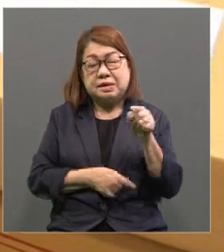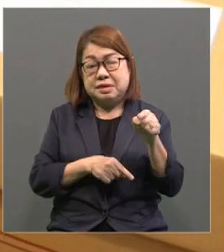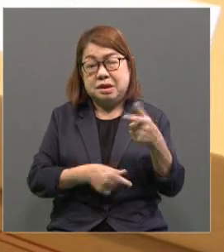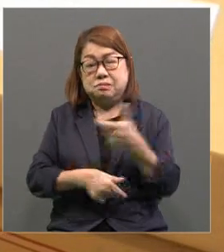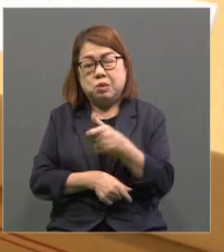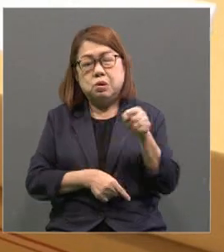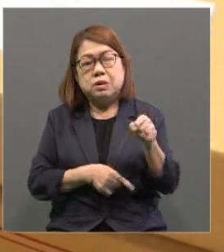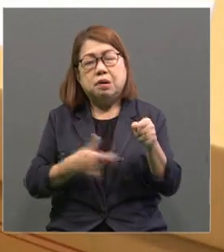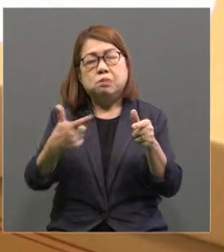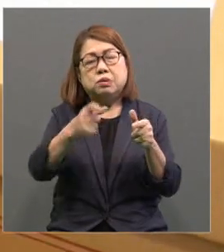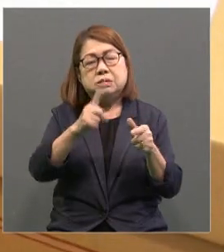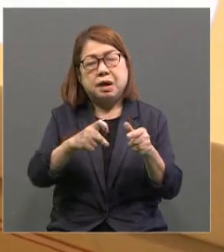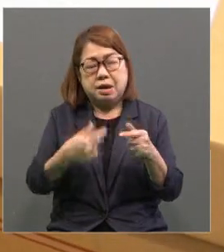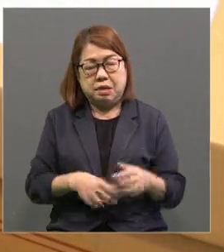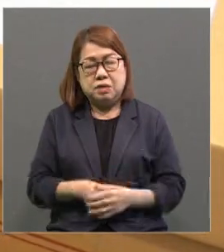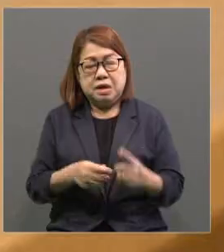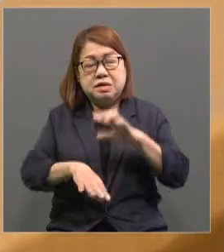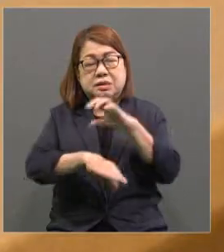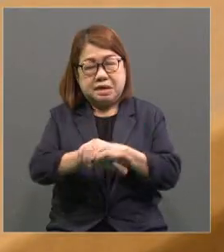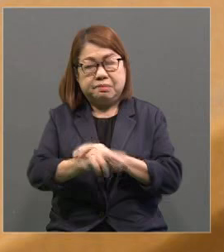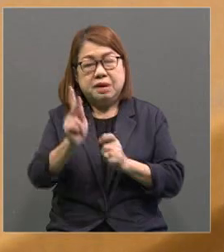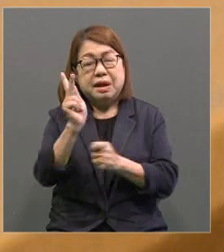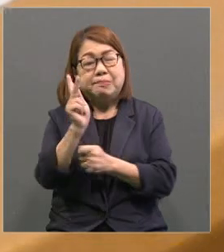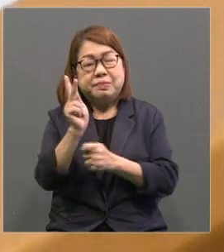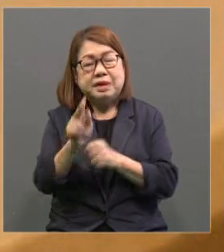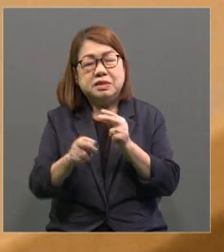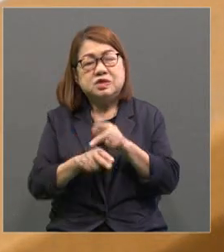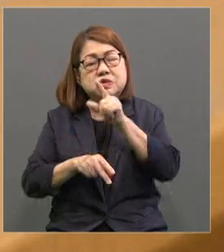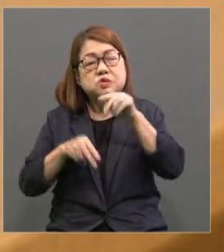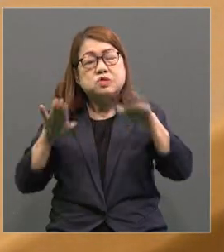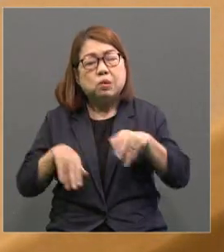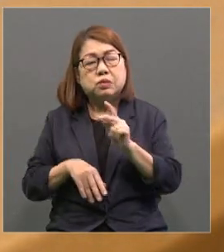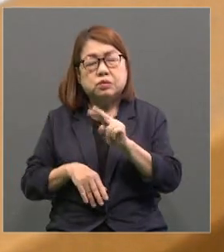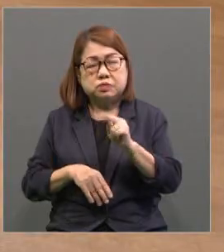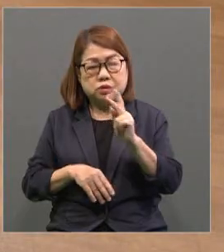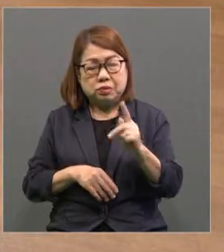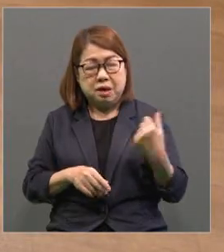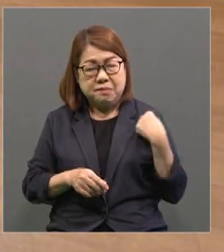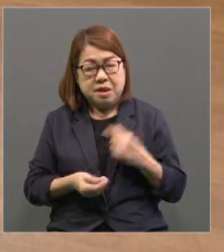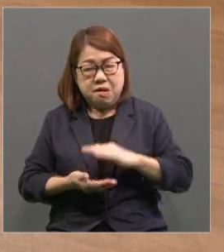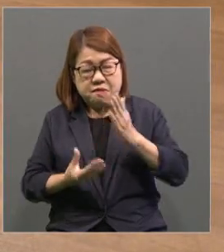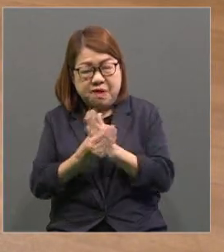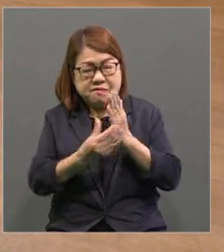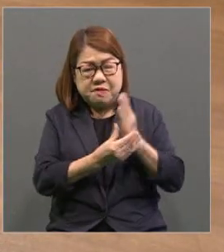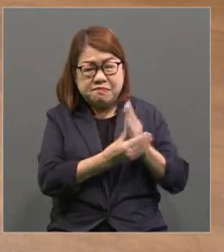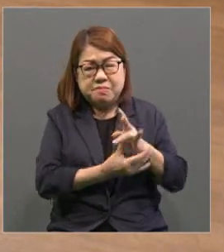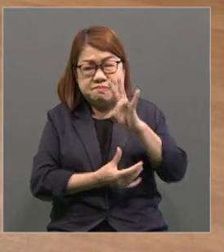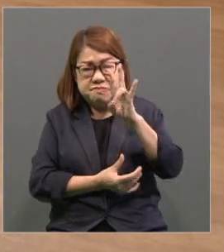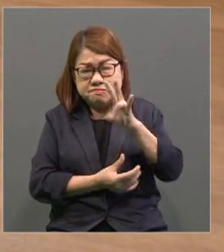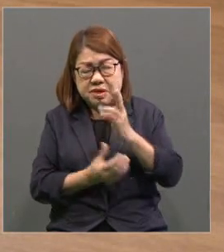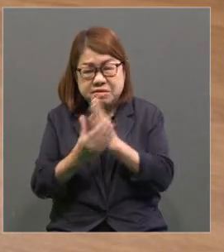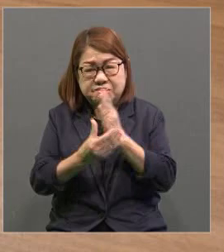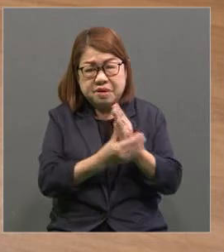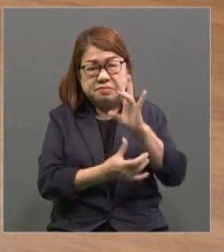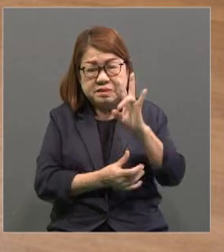คล้ายหรือว่ากำนันนกเป็นผู้ต้องหาในคดีนี้นะคะ7แฟ้มด้วยกันสำนวนเนี่ย 3,087 แผ่น